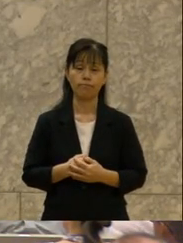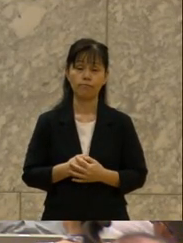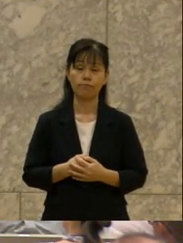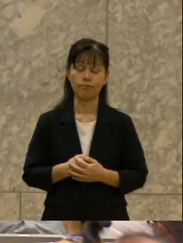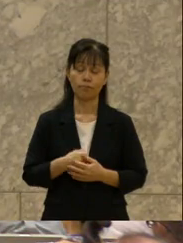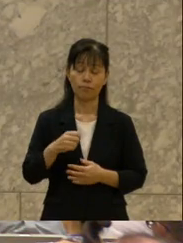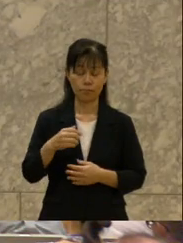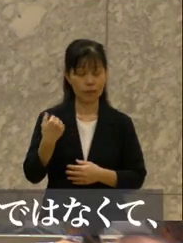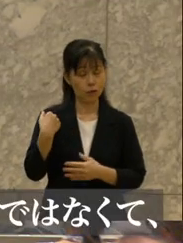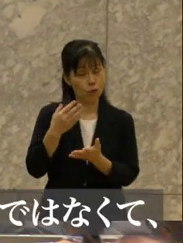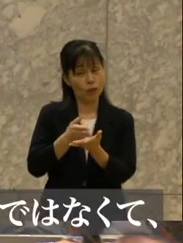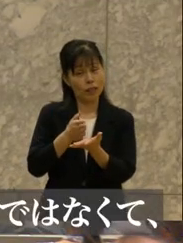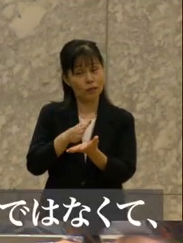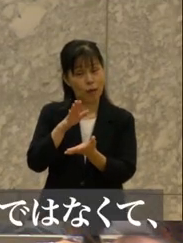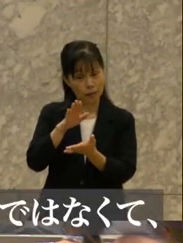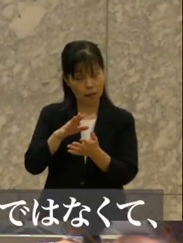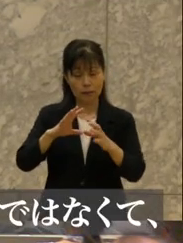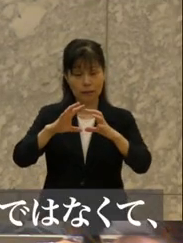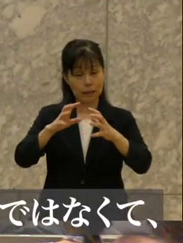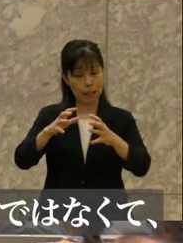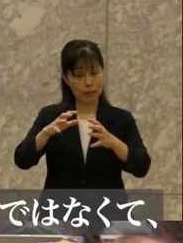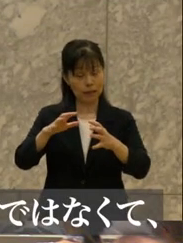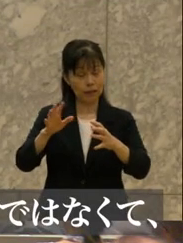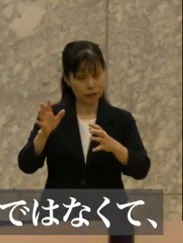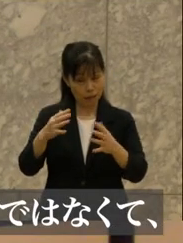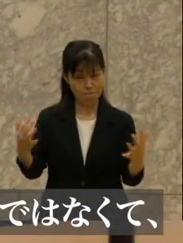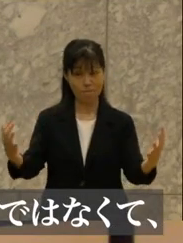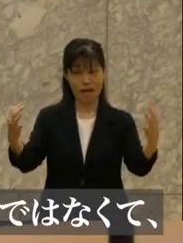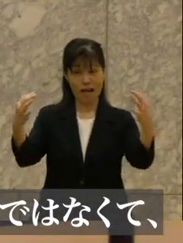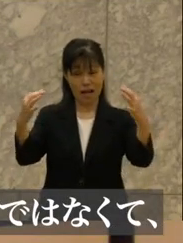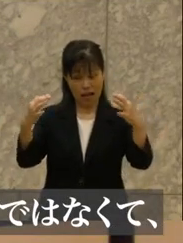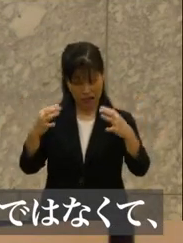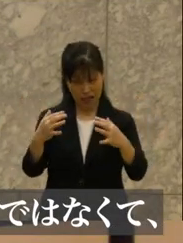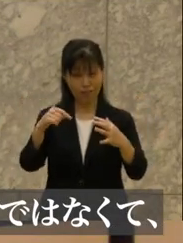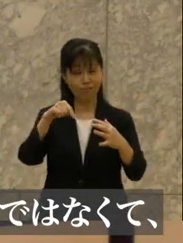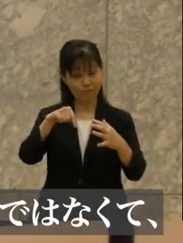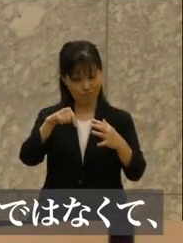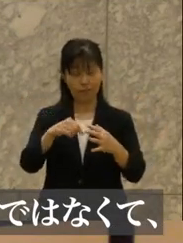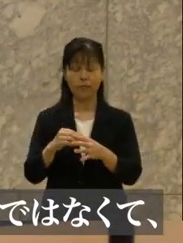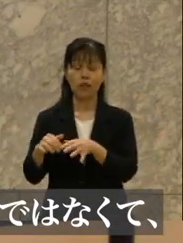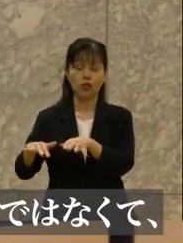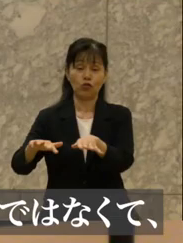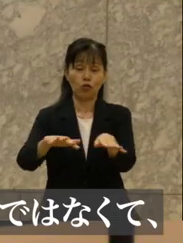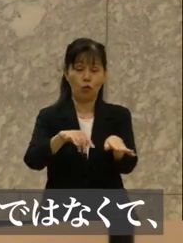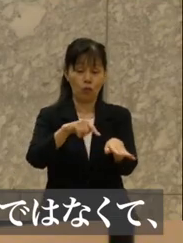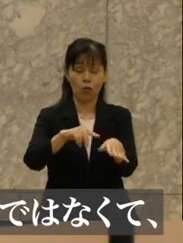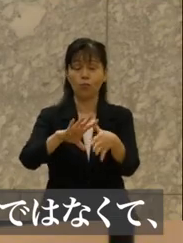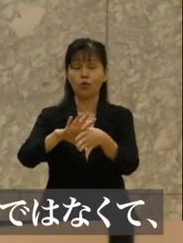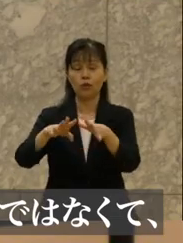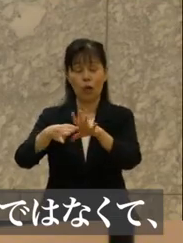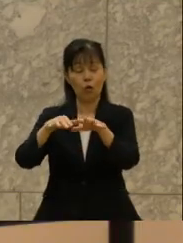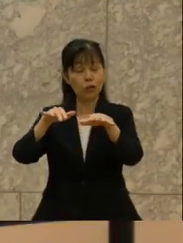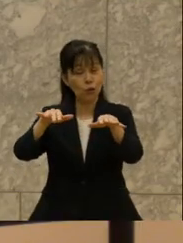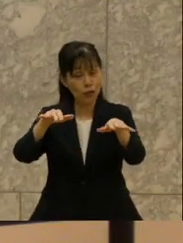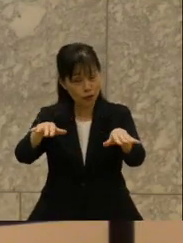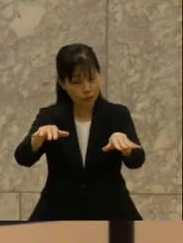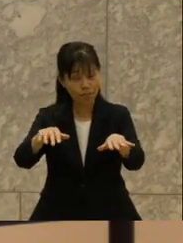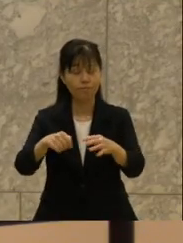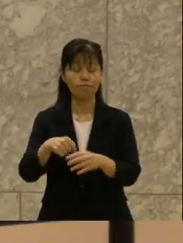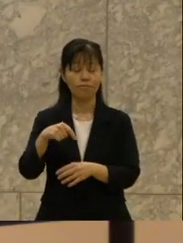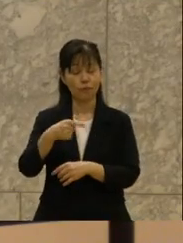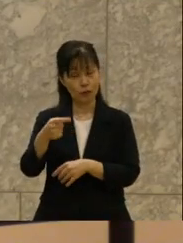私もありましたけども世界の人たちがやってきてそして陸上というものをの文化をですね広げるだけではなくて